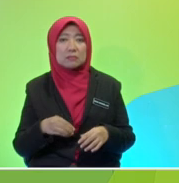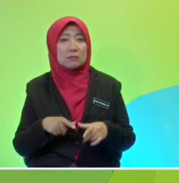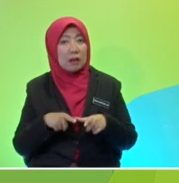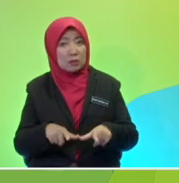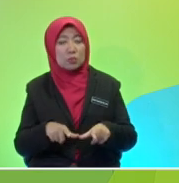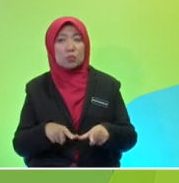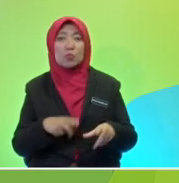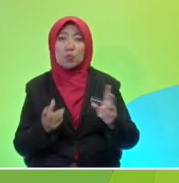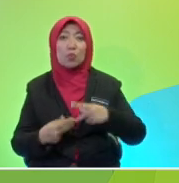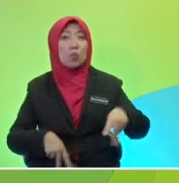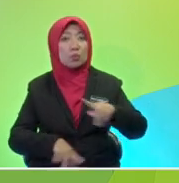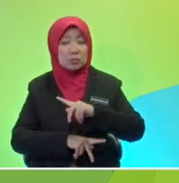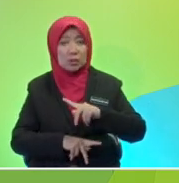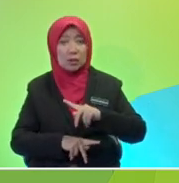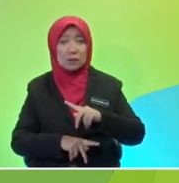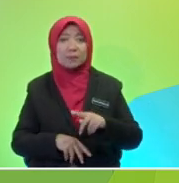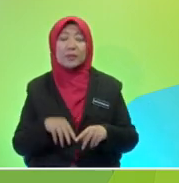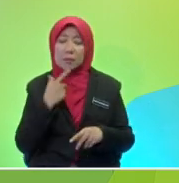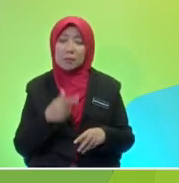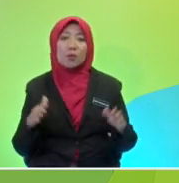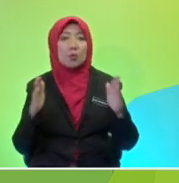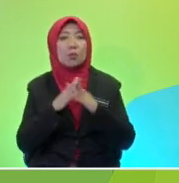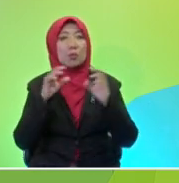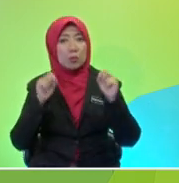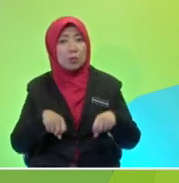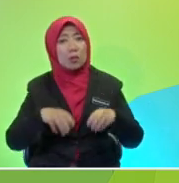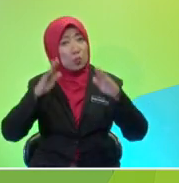lama-lama kan rumah kita boleh jadi